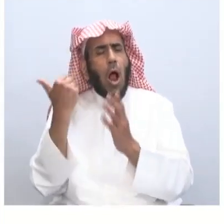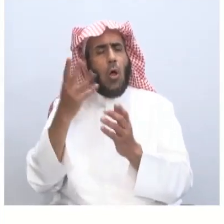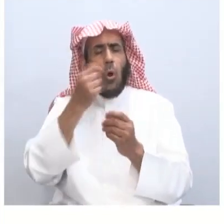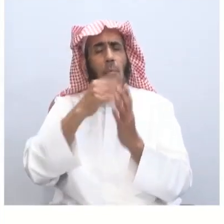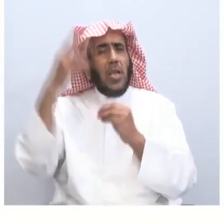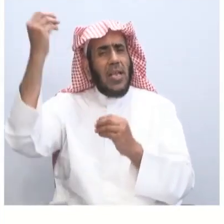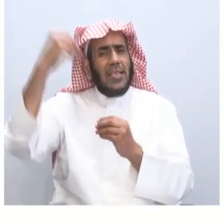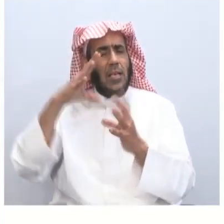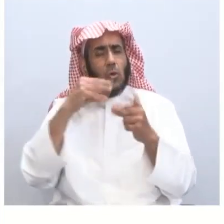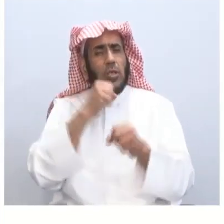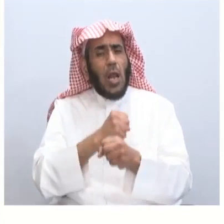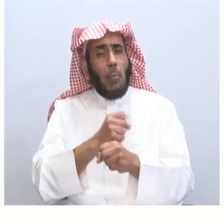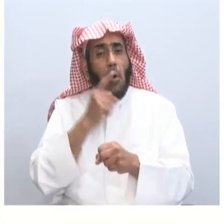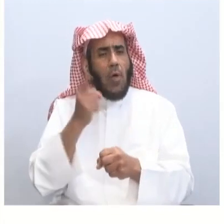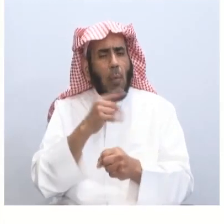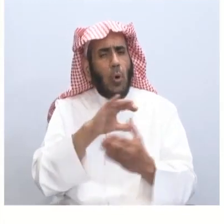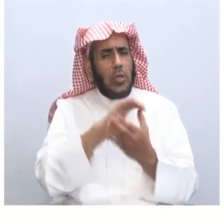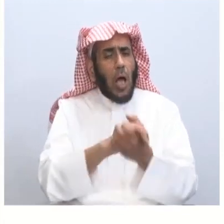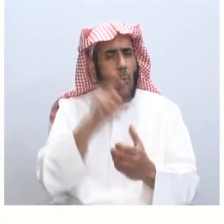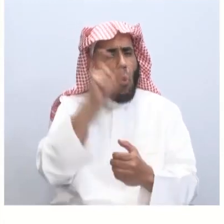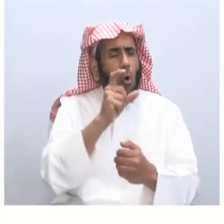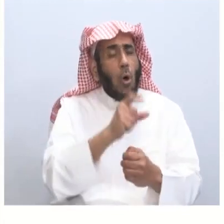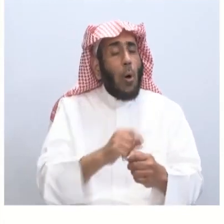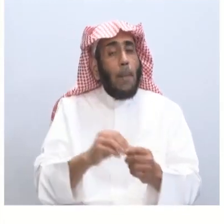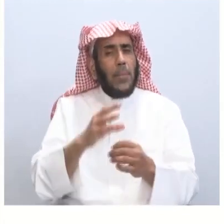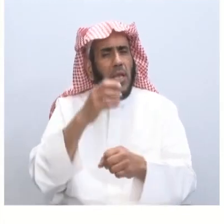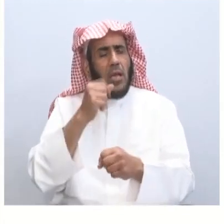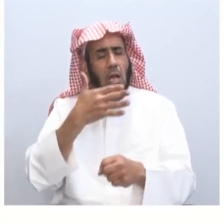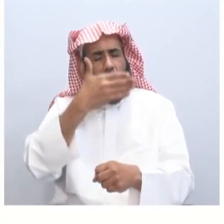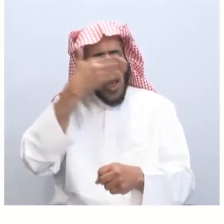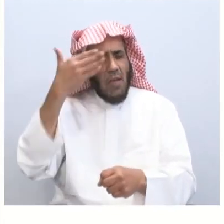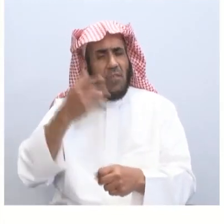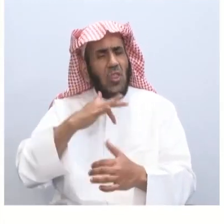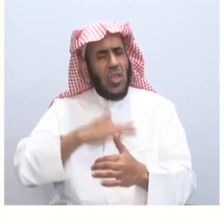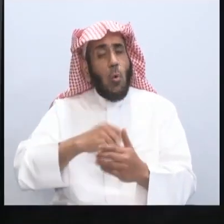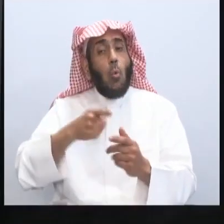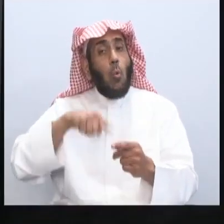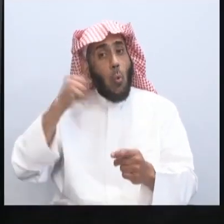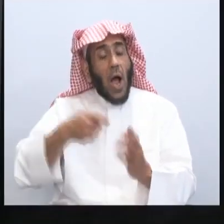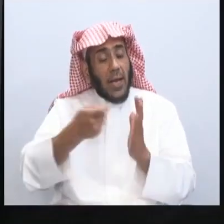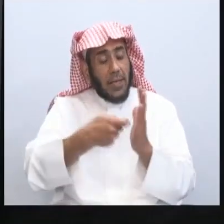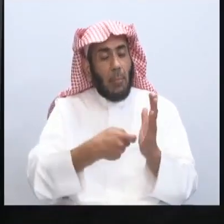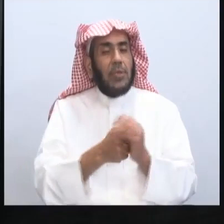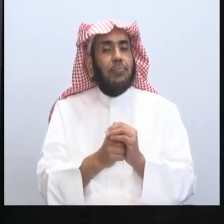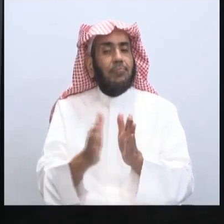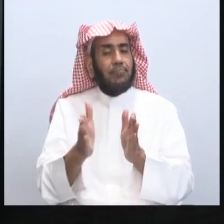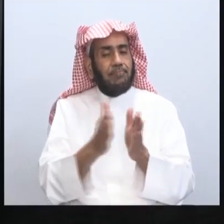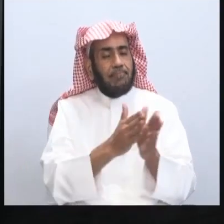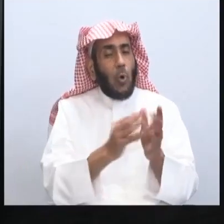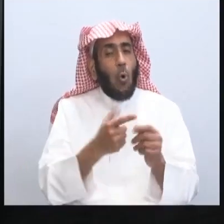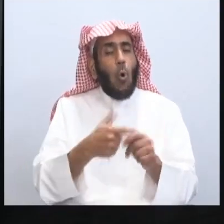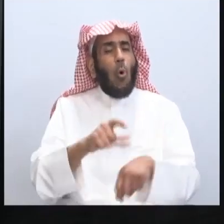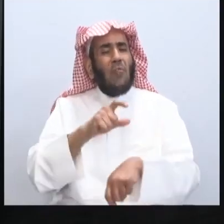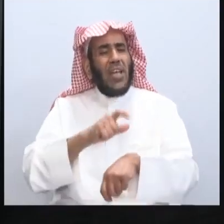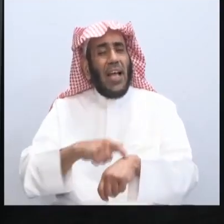الله صلى الله عليه وسلم فيامر اصحابه بحفظه وكتابته وفي عهد